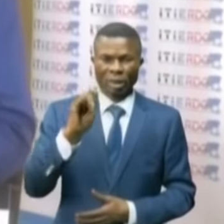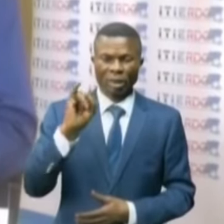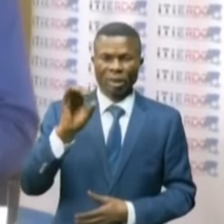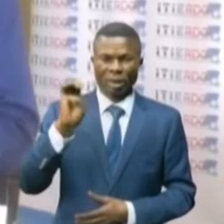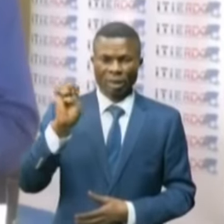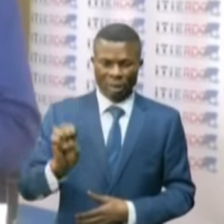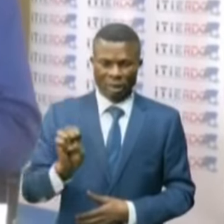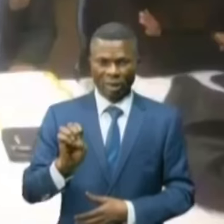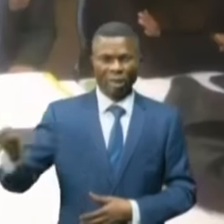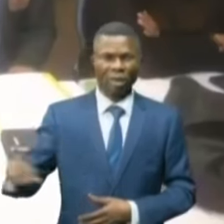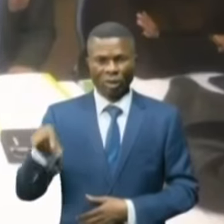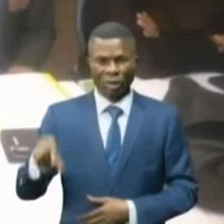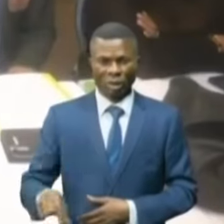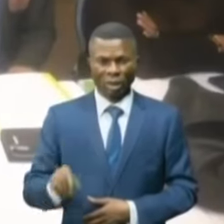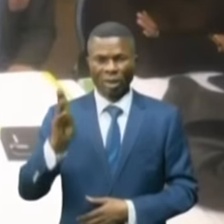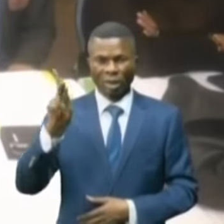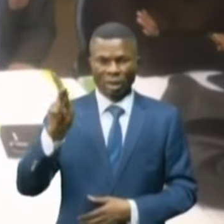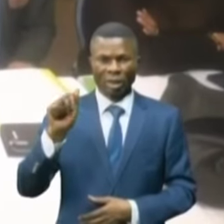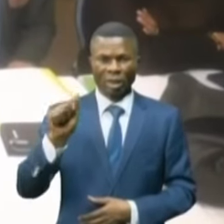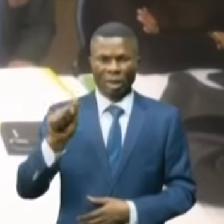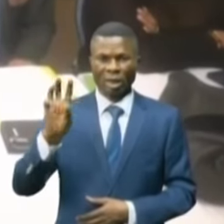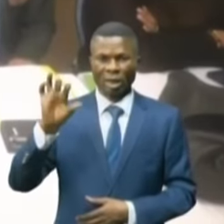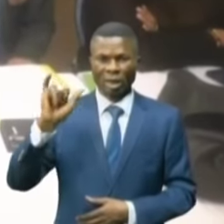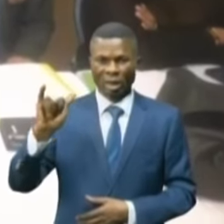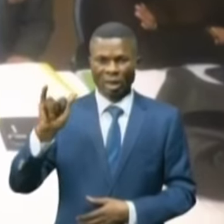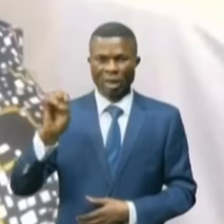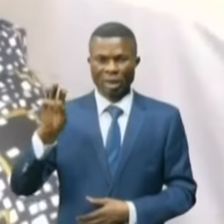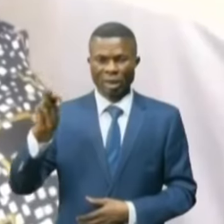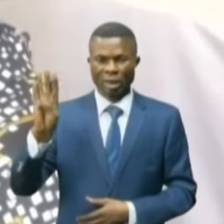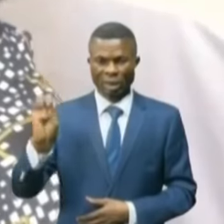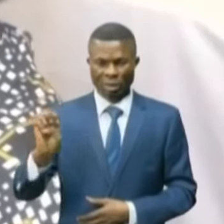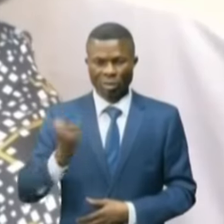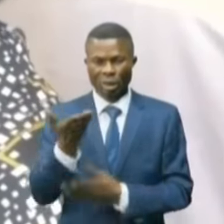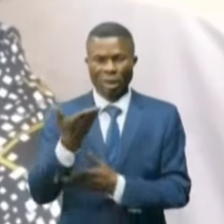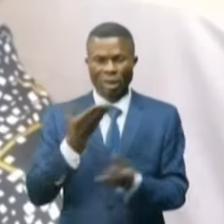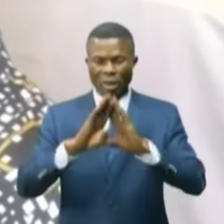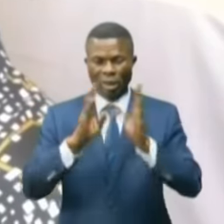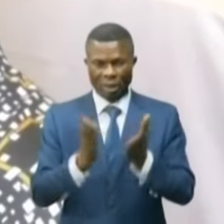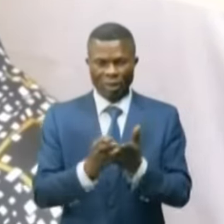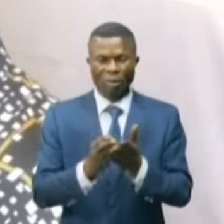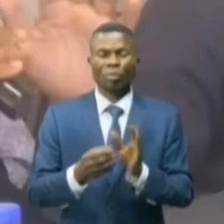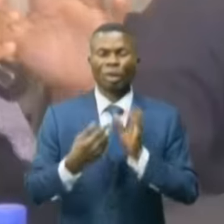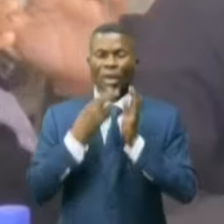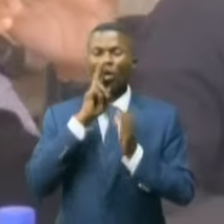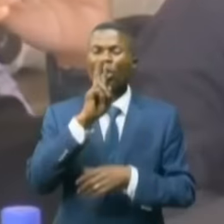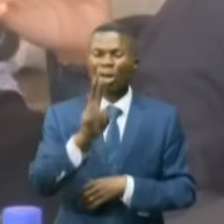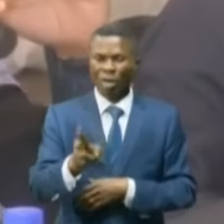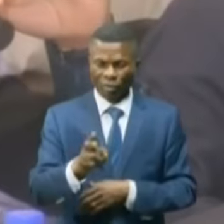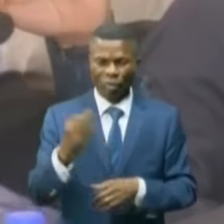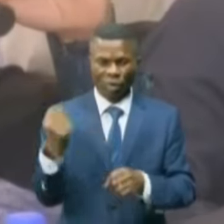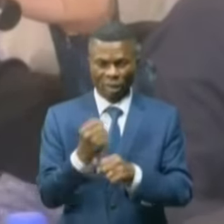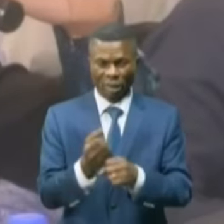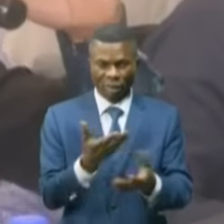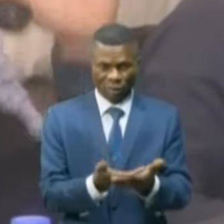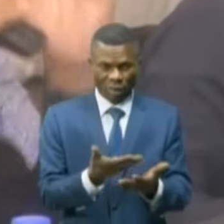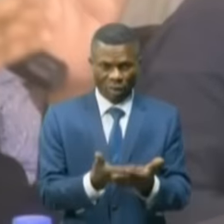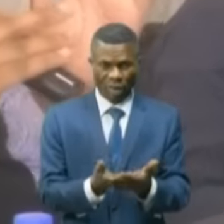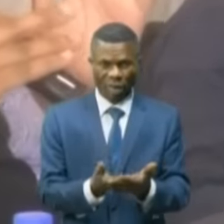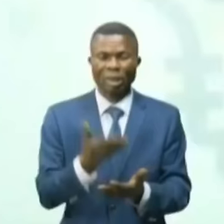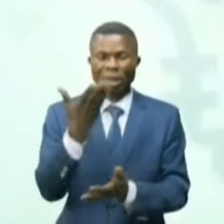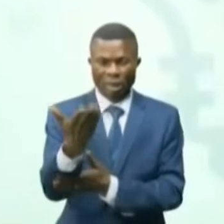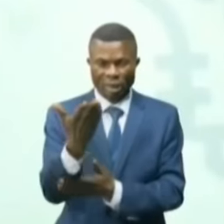Jean-Jacques Kayembe, a plus éclairé les participants et l'opinion sur la véracité de telles opérations